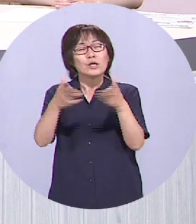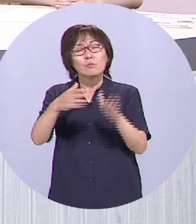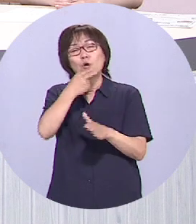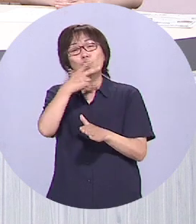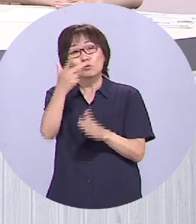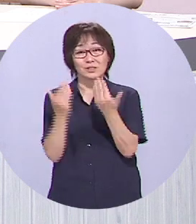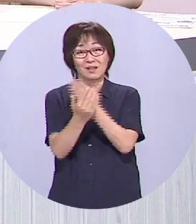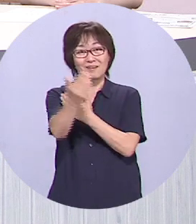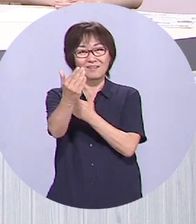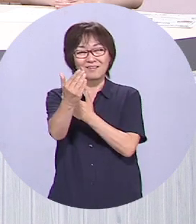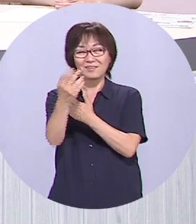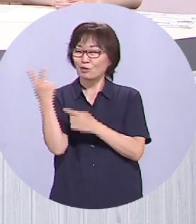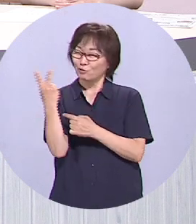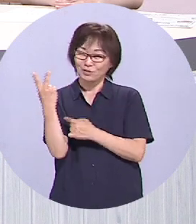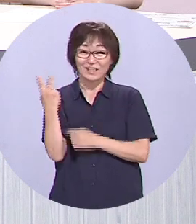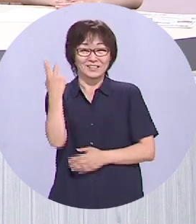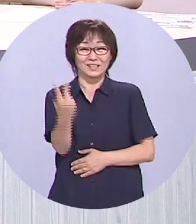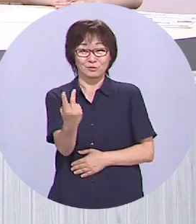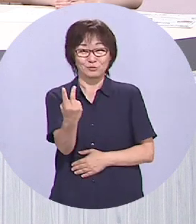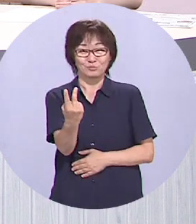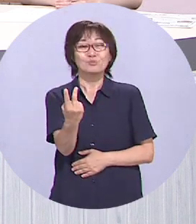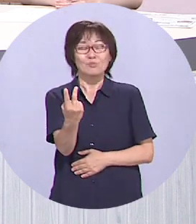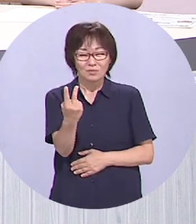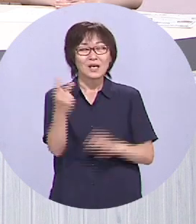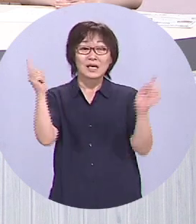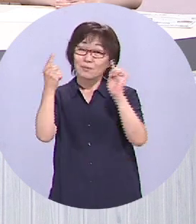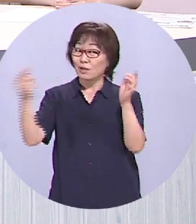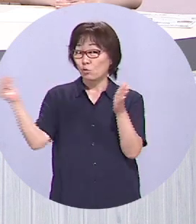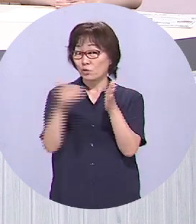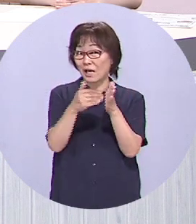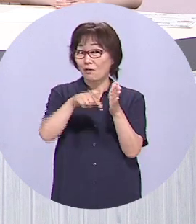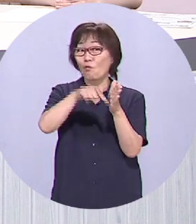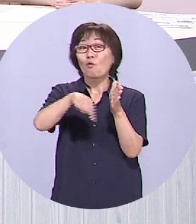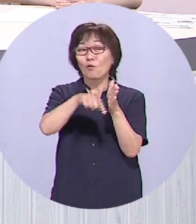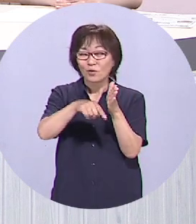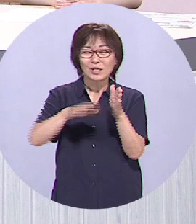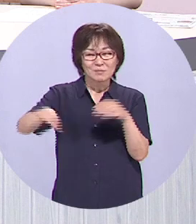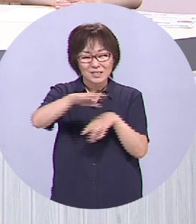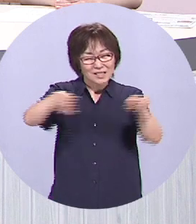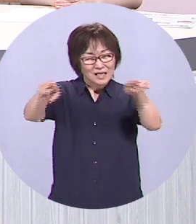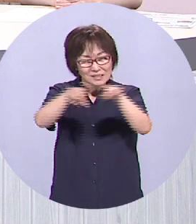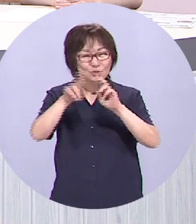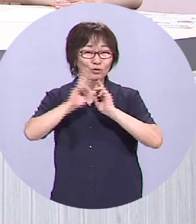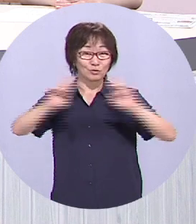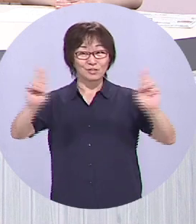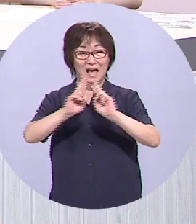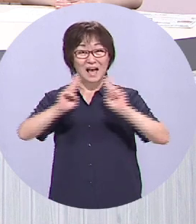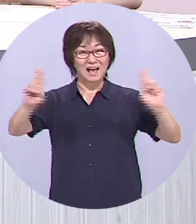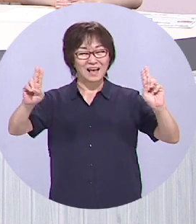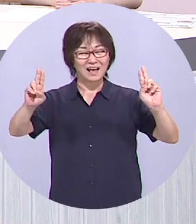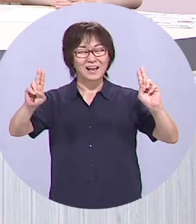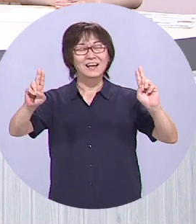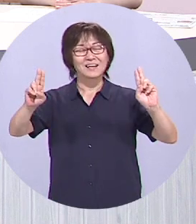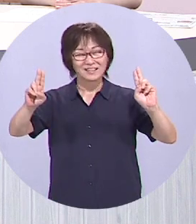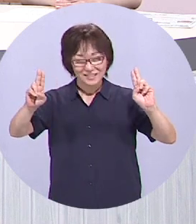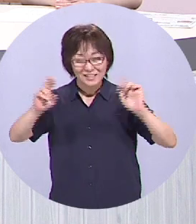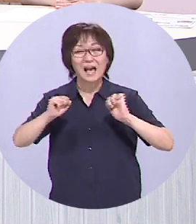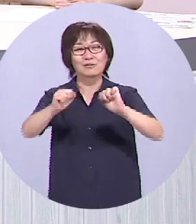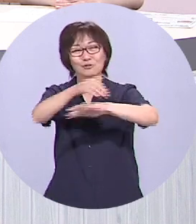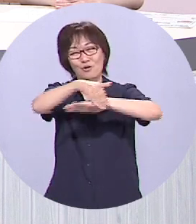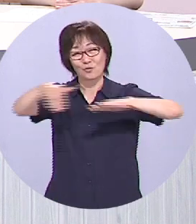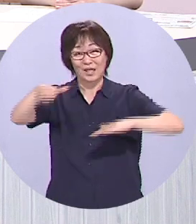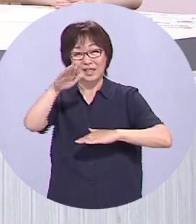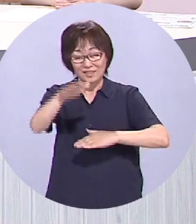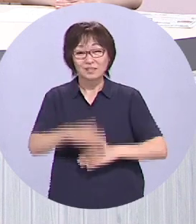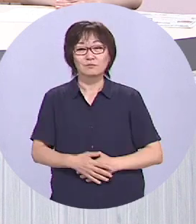大会に種火が出演します。イベントの最後にはどこから来たのの大合唱をステージと観客が一体となって行う予定